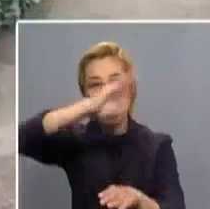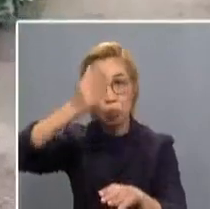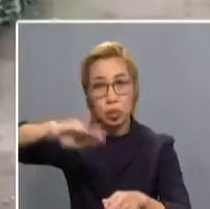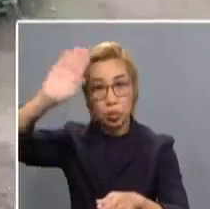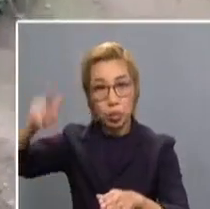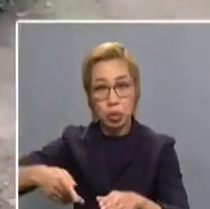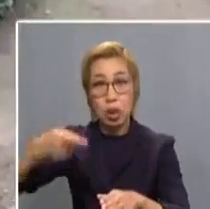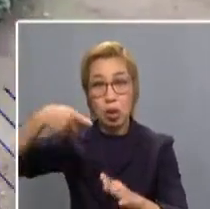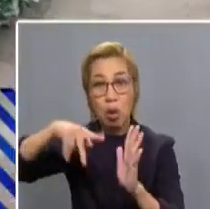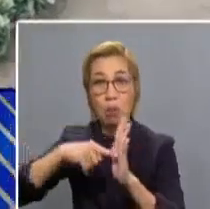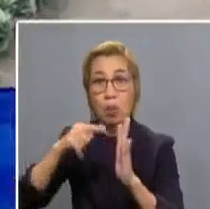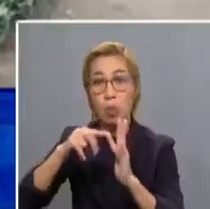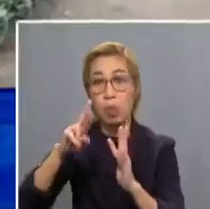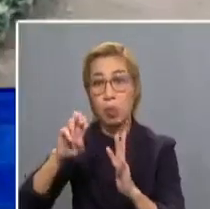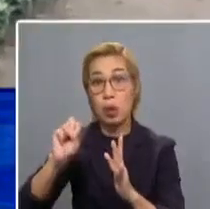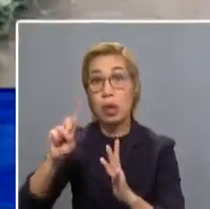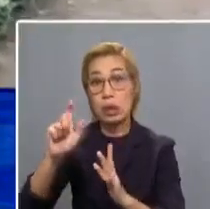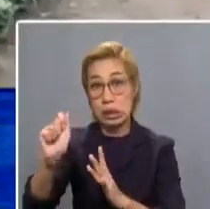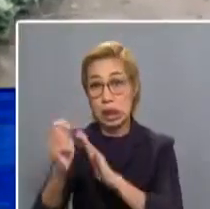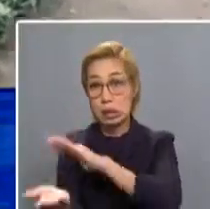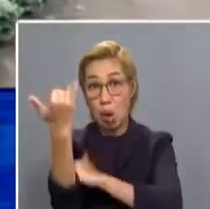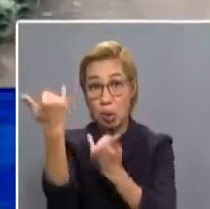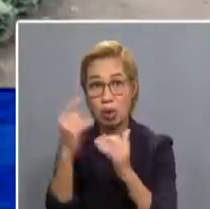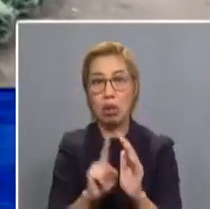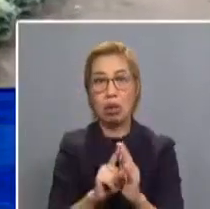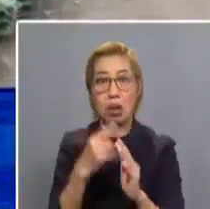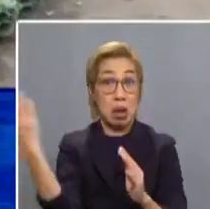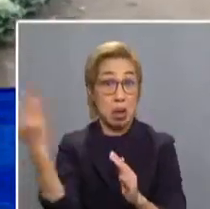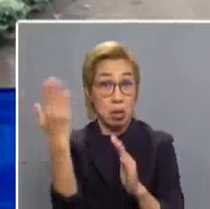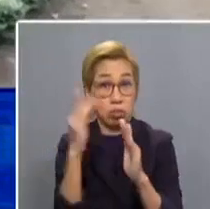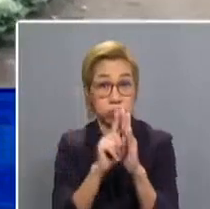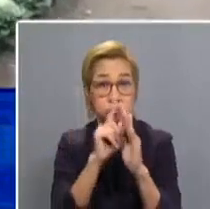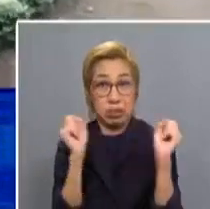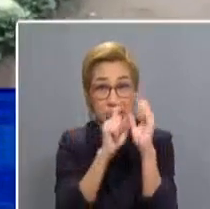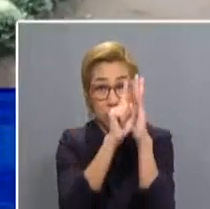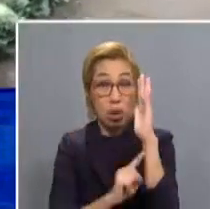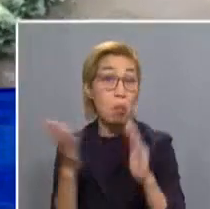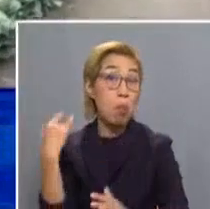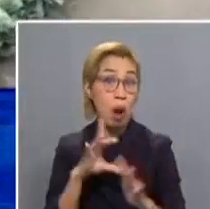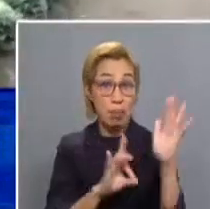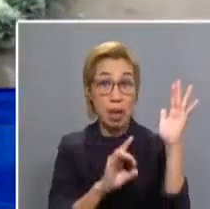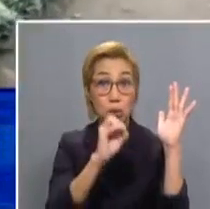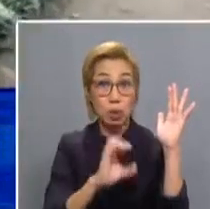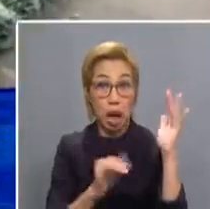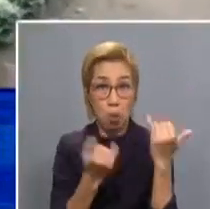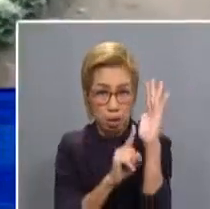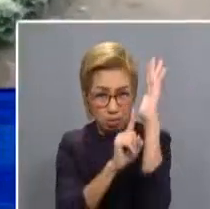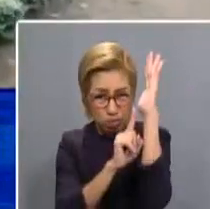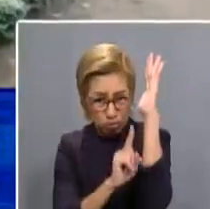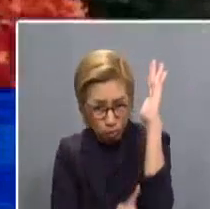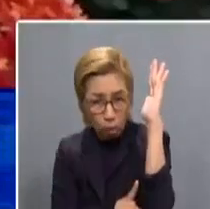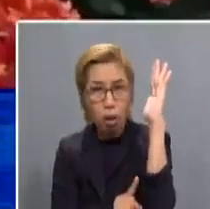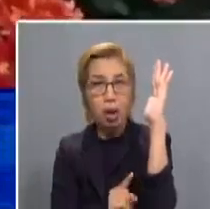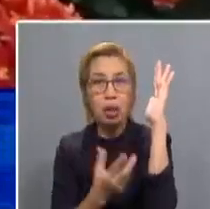าติภูเรือเช้านี้ก่อนนะคะอุณหภูมิเนี่ยลดฮวบลงมาจากเมื่อวานนี้8องศาวันนี้คุณผู้ช